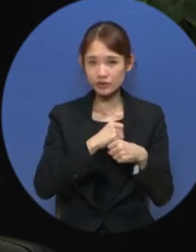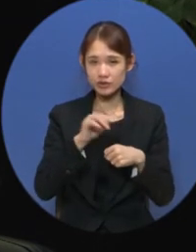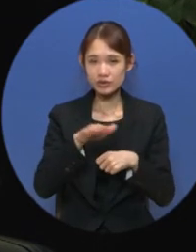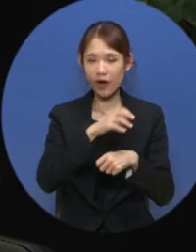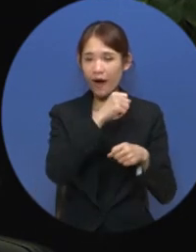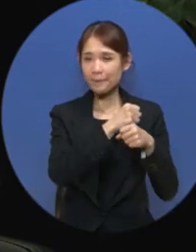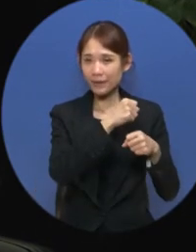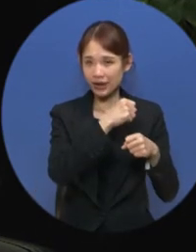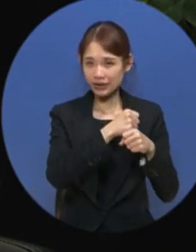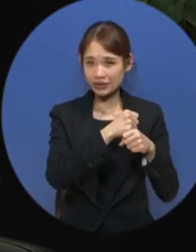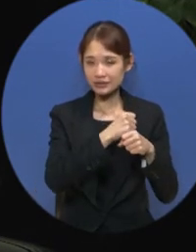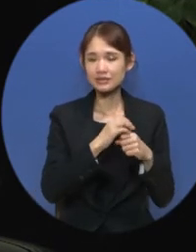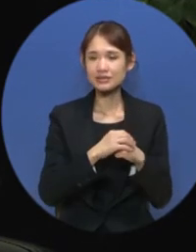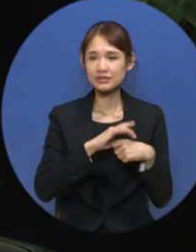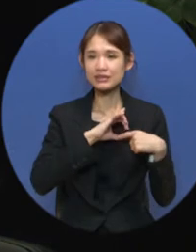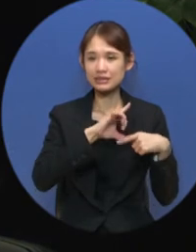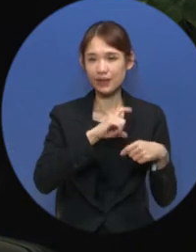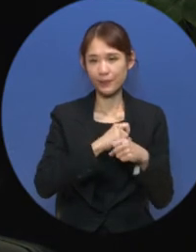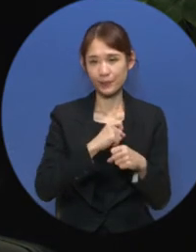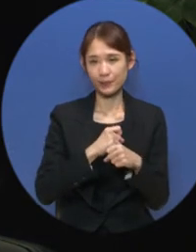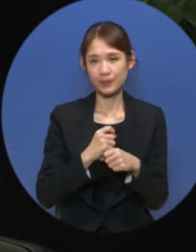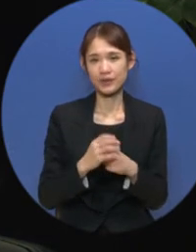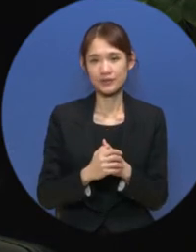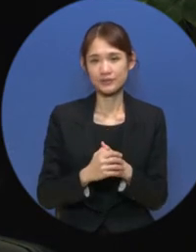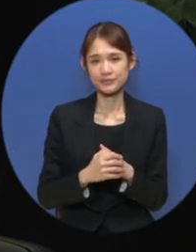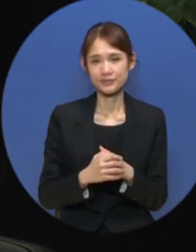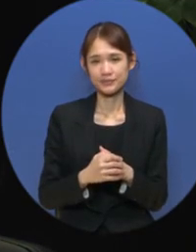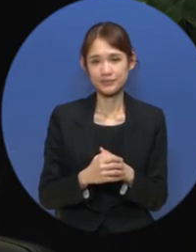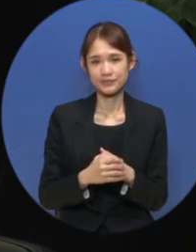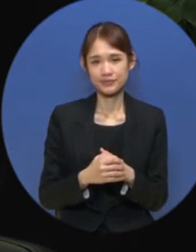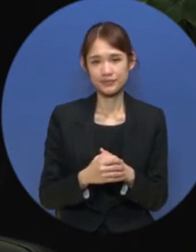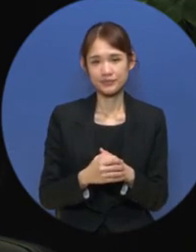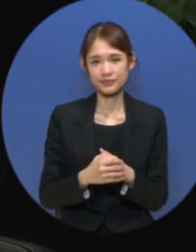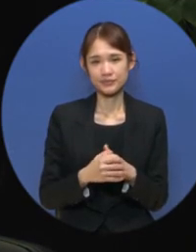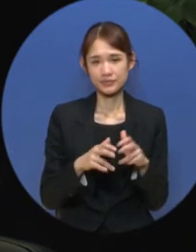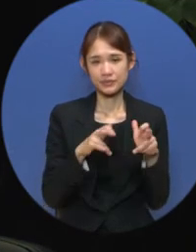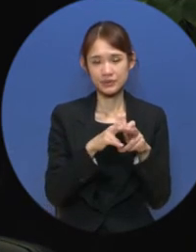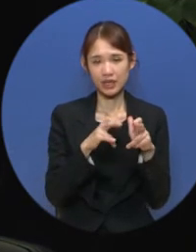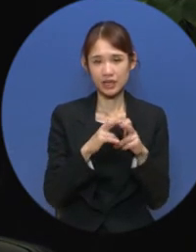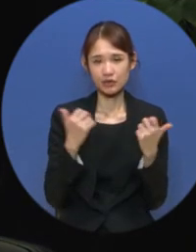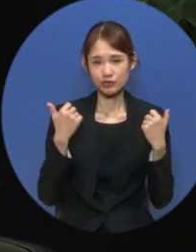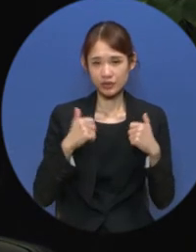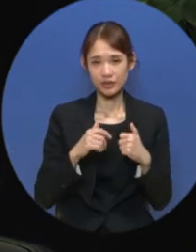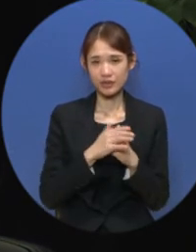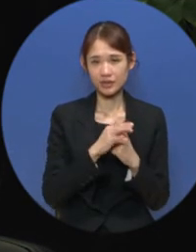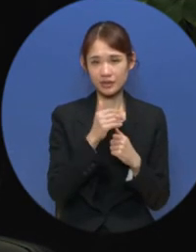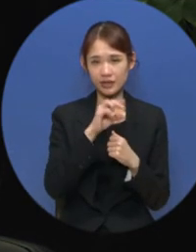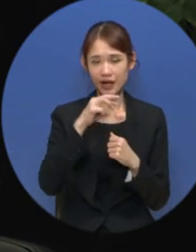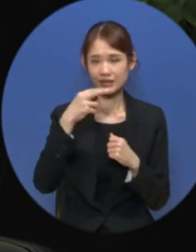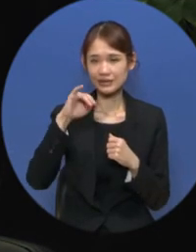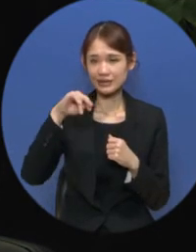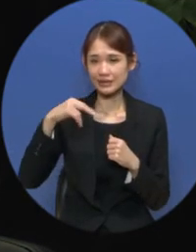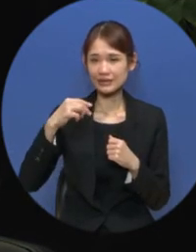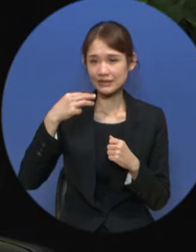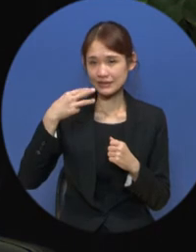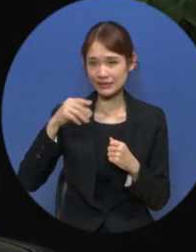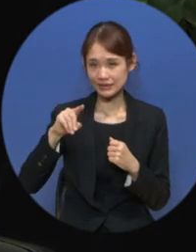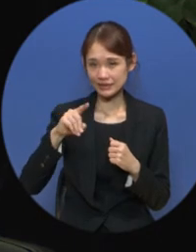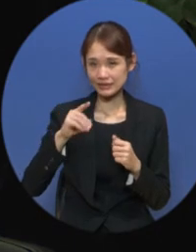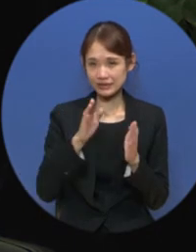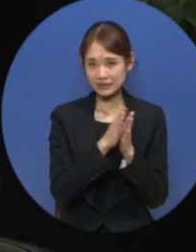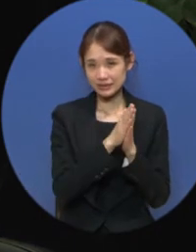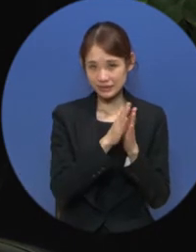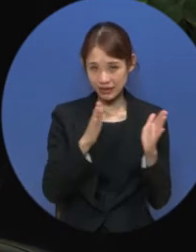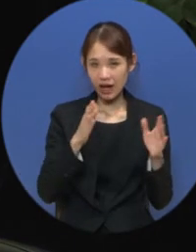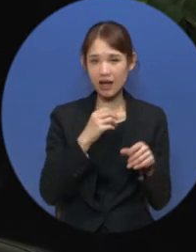브랜드로서 저희가 만들어낸 그 브랜드입니다. 네. 그래서 이 이제 장애인 의류 브랜드 하티스트로 이제 시작을